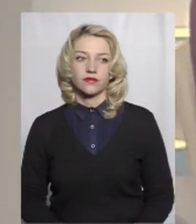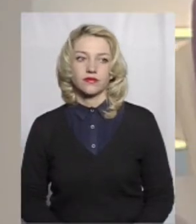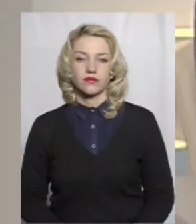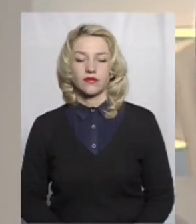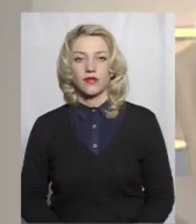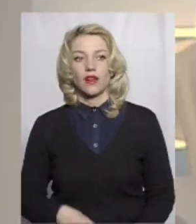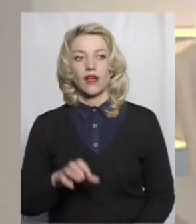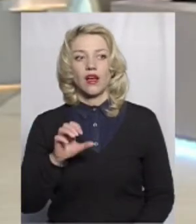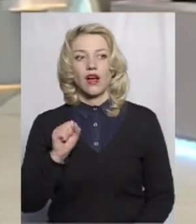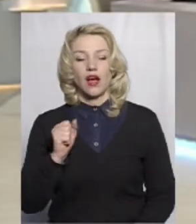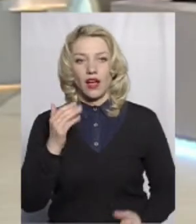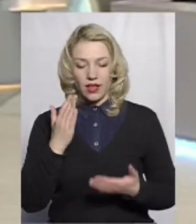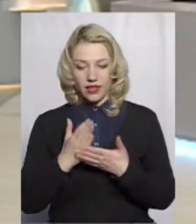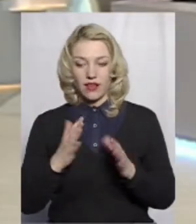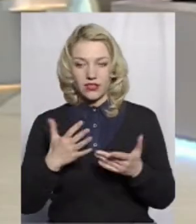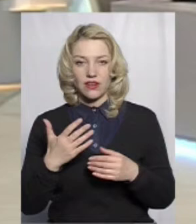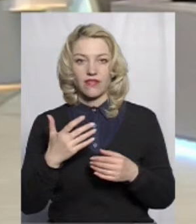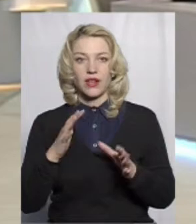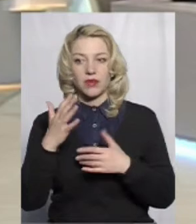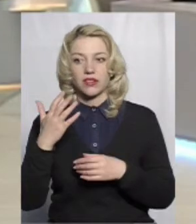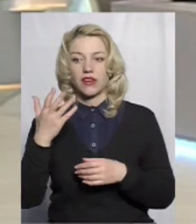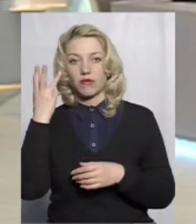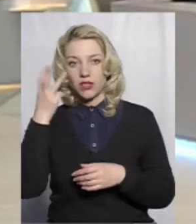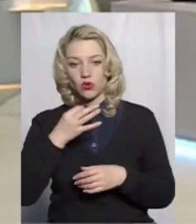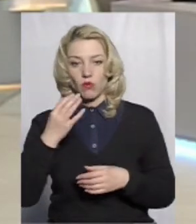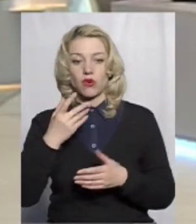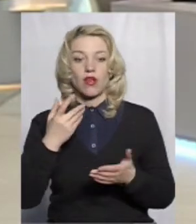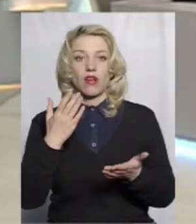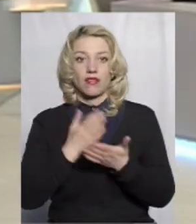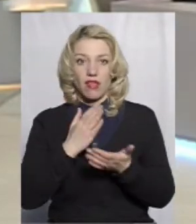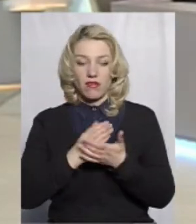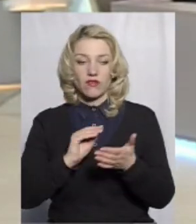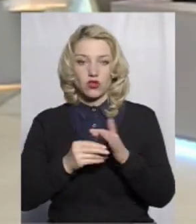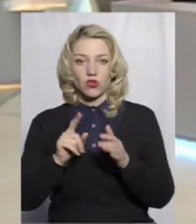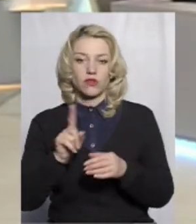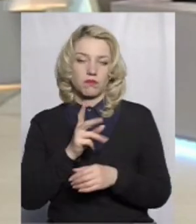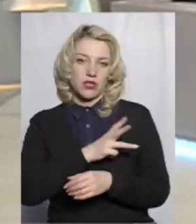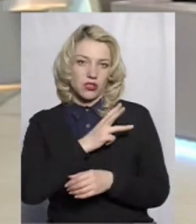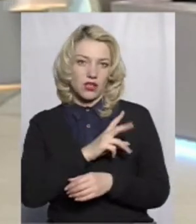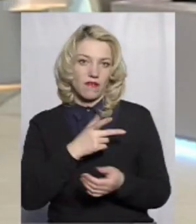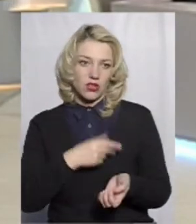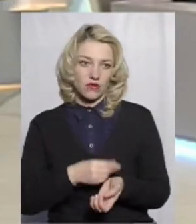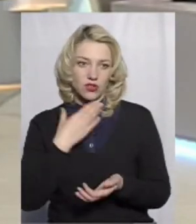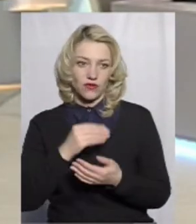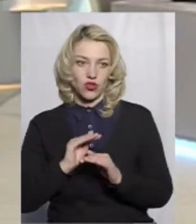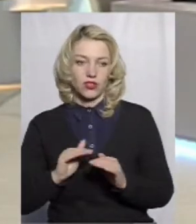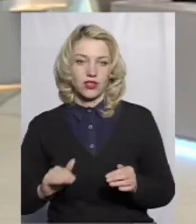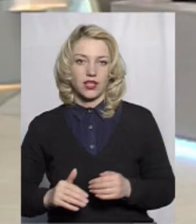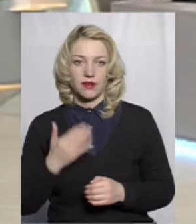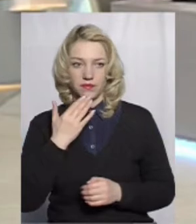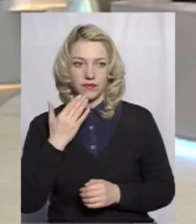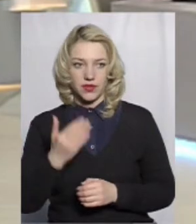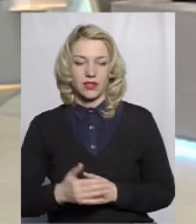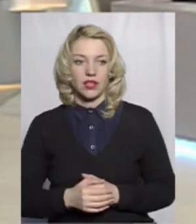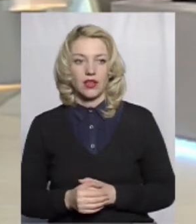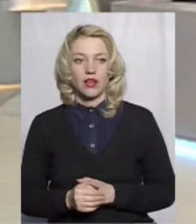А є вже випадки в Хмельницькій області, коли батьки, попри наявність довідок, виявили бажання вакцинувати своїх дітей? Ну, по-перше,